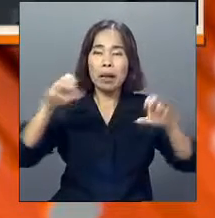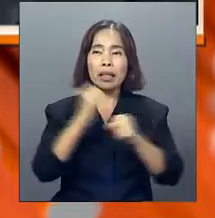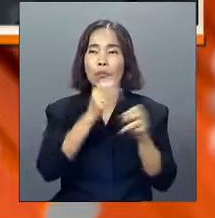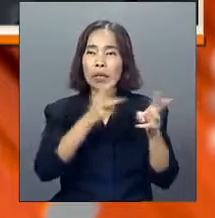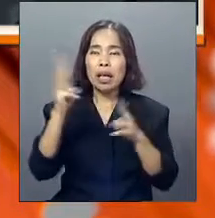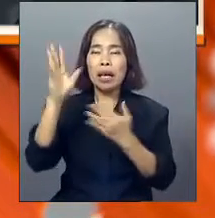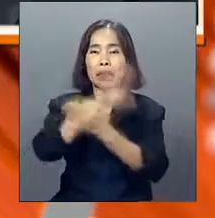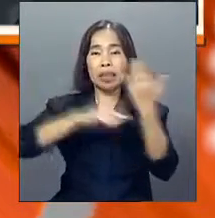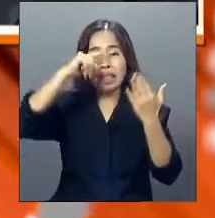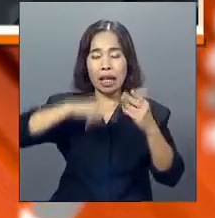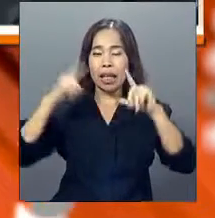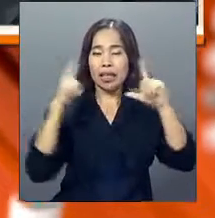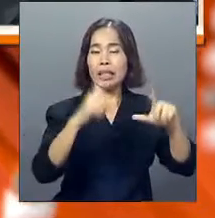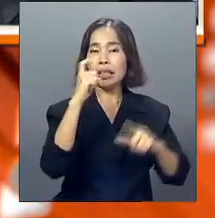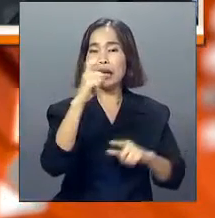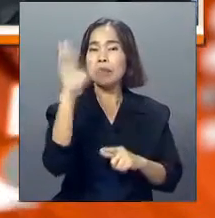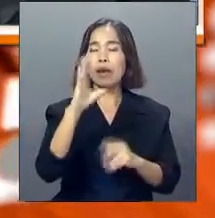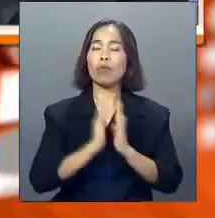้นจัภาวะตรนี้ให้ได้นะคะขอบคุณค่ะ คุพิมิมวนค่ะ